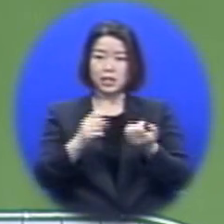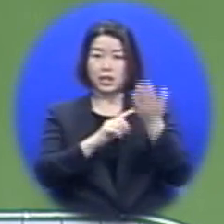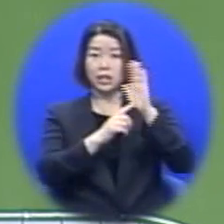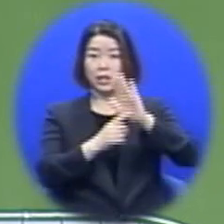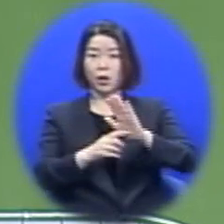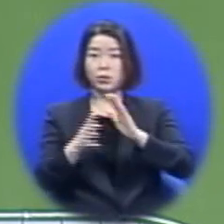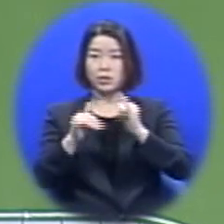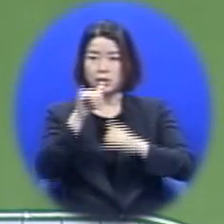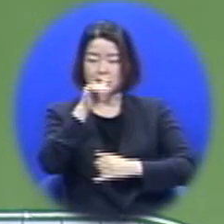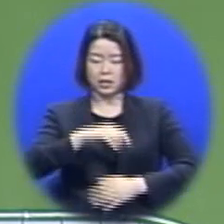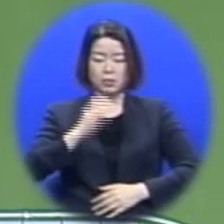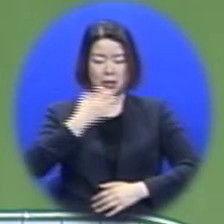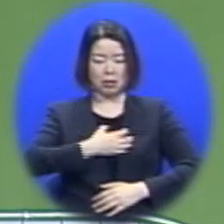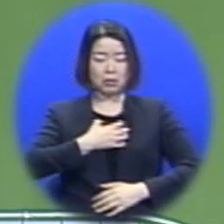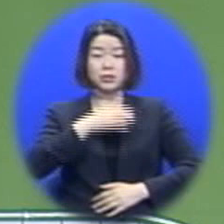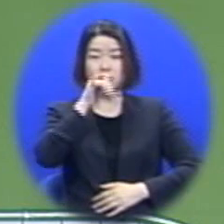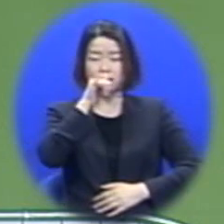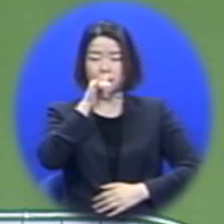있을까 봐 걱정해요.